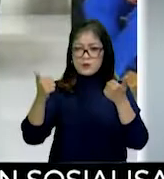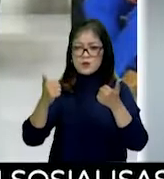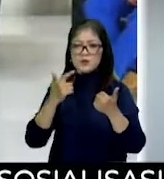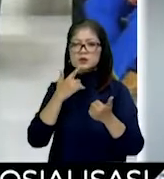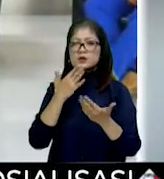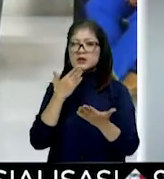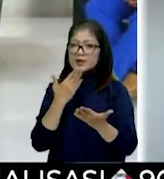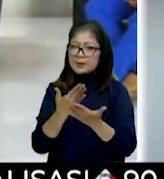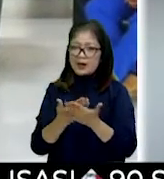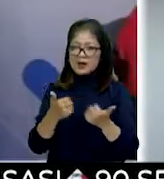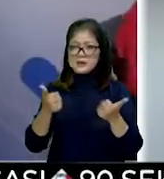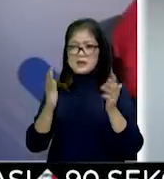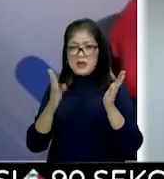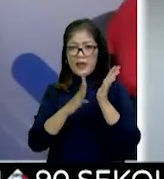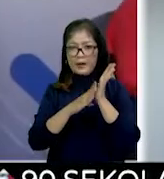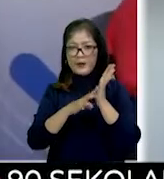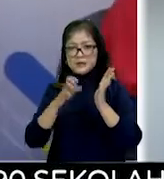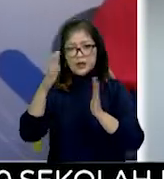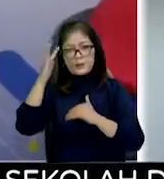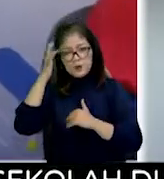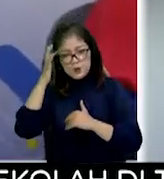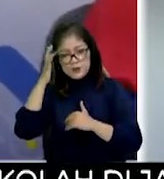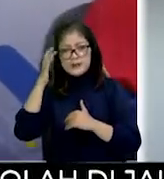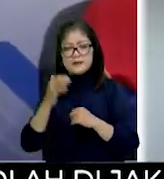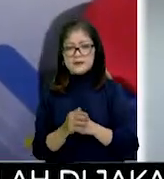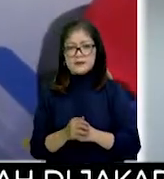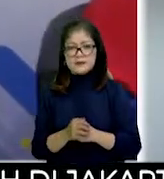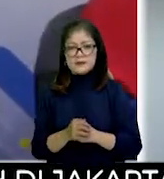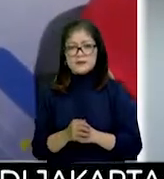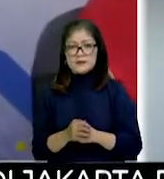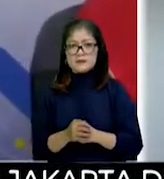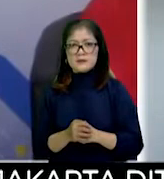kepada MNC Peduli yang sudah